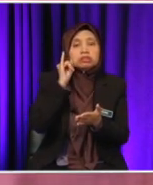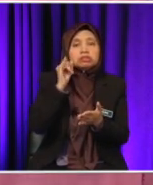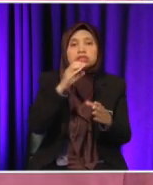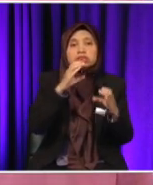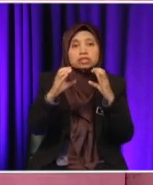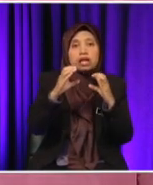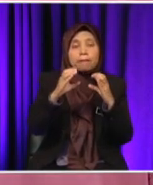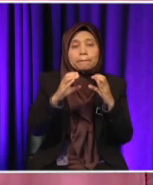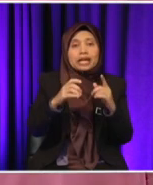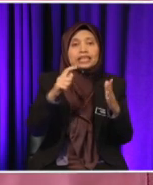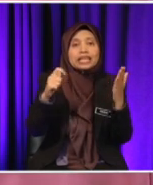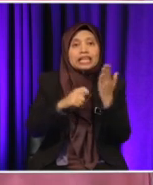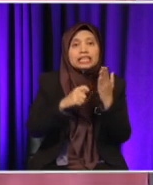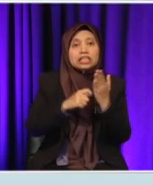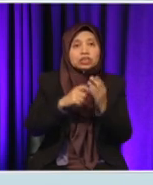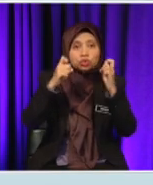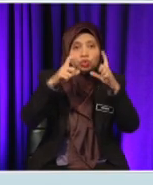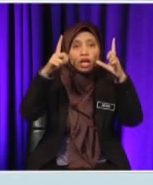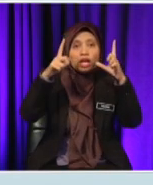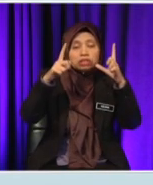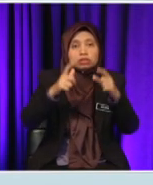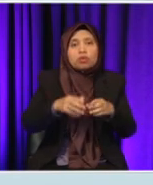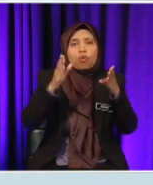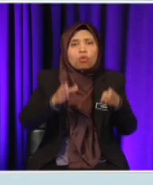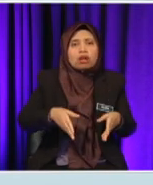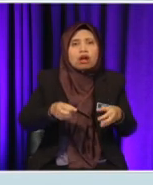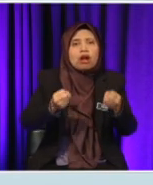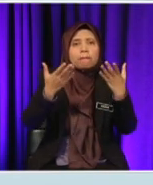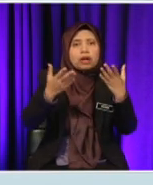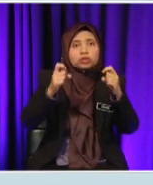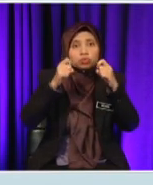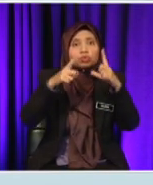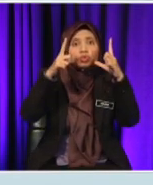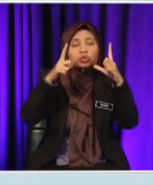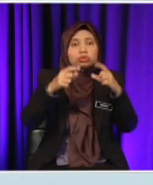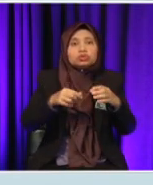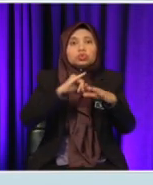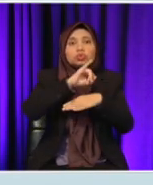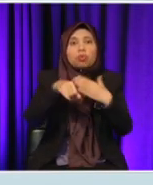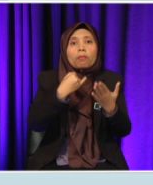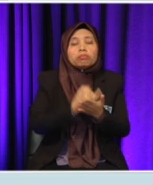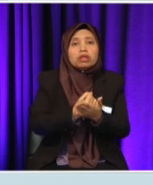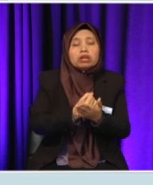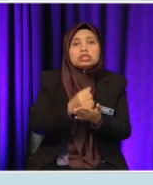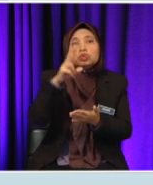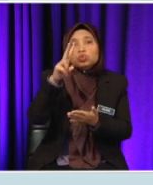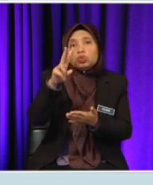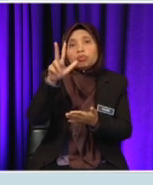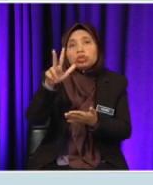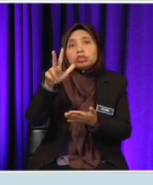kejutan betul contoh orang ramai terkejut apabila mengetahui jumlah tuntutan itu 27 Juta